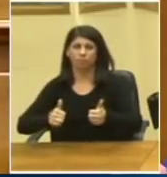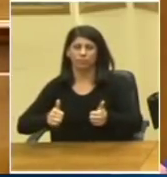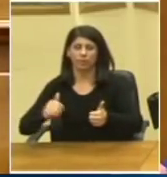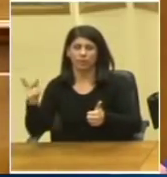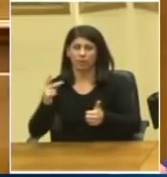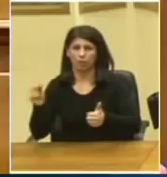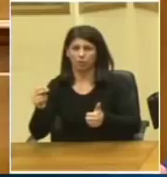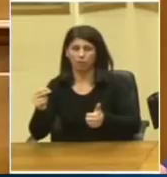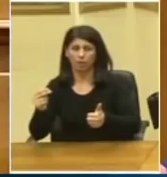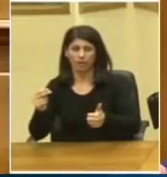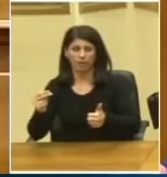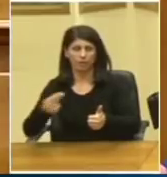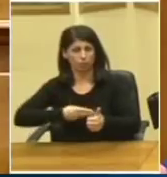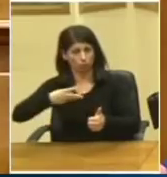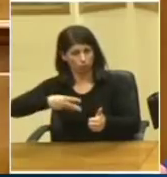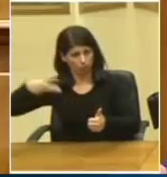του ΣΥΡΙΖΑ